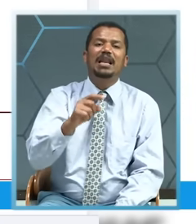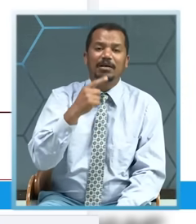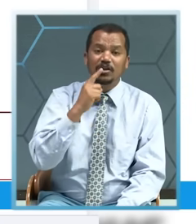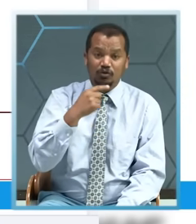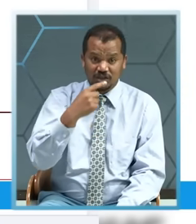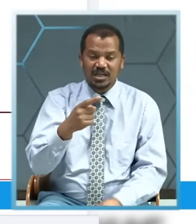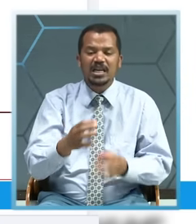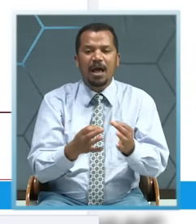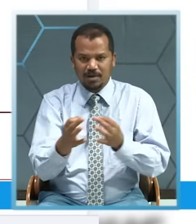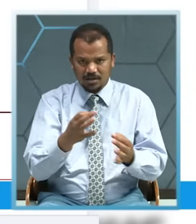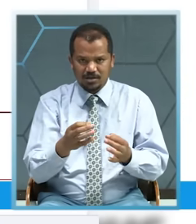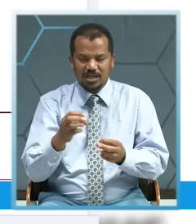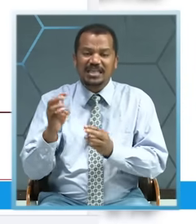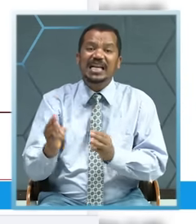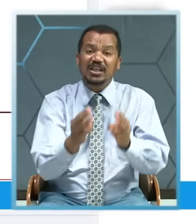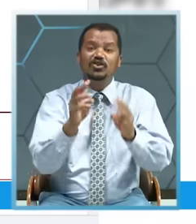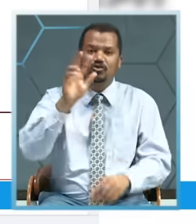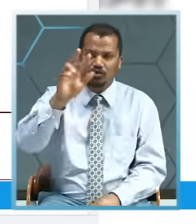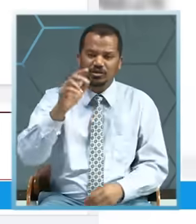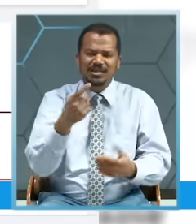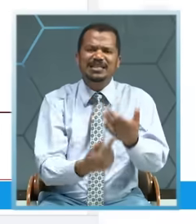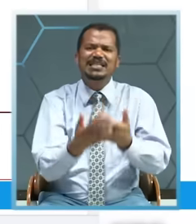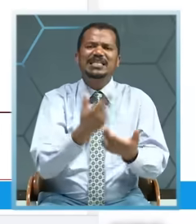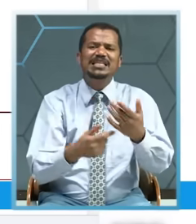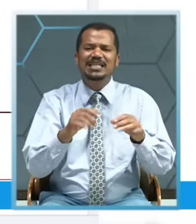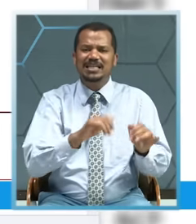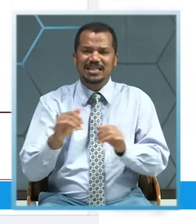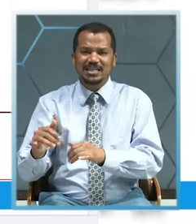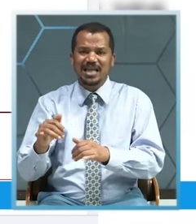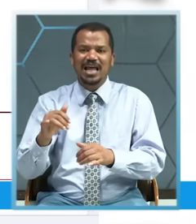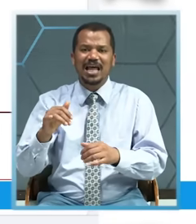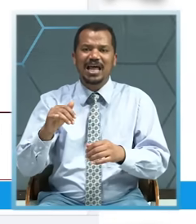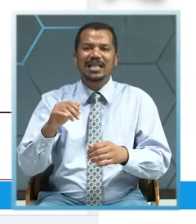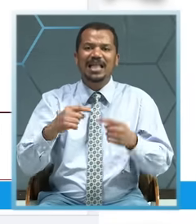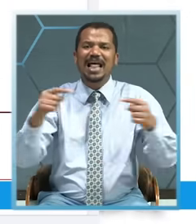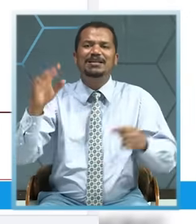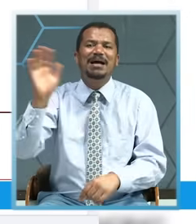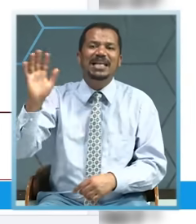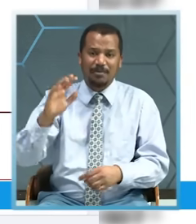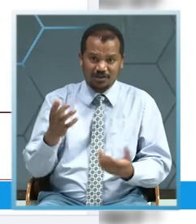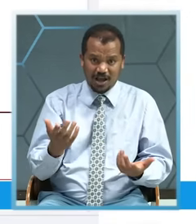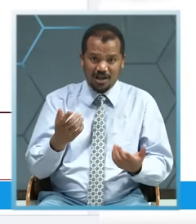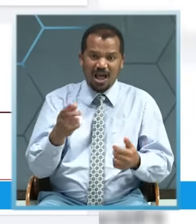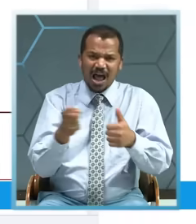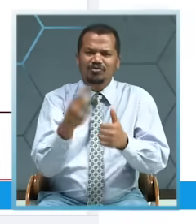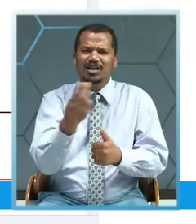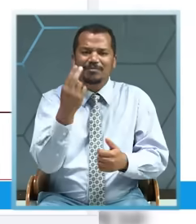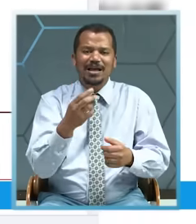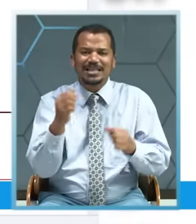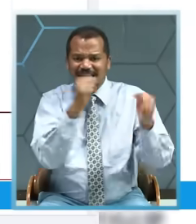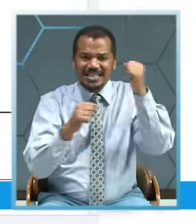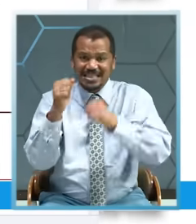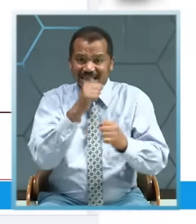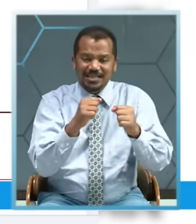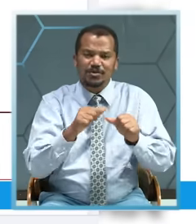መተግበር ያለበት ነው ሲል ያብራራል። ስትራቴጂ 3 ድርድር እንደ ጥላት ማሰናበቻ ቅድ መያዝ። ድርድር አንዱ